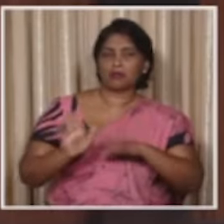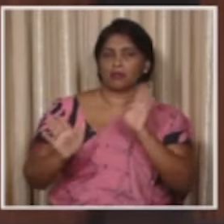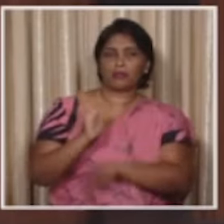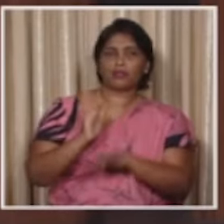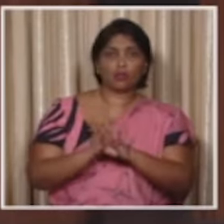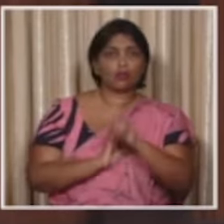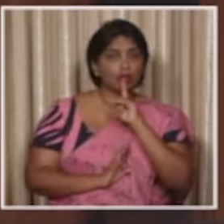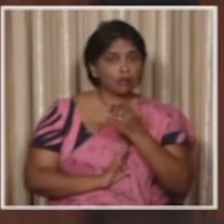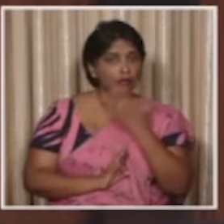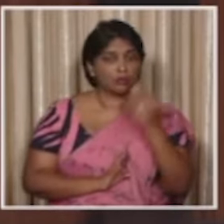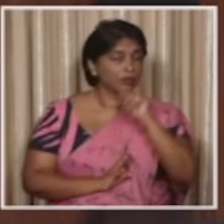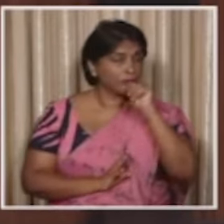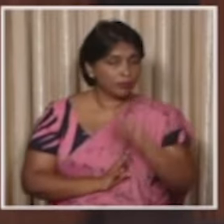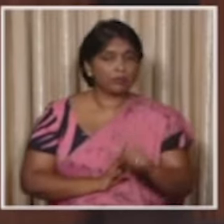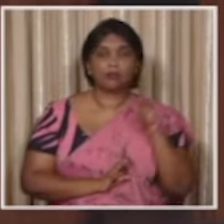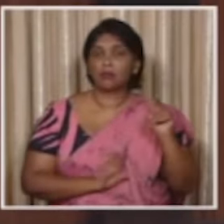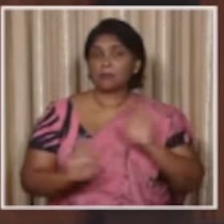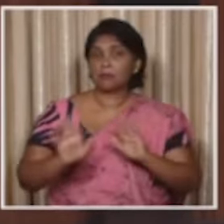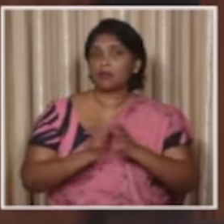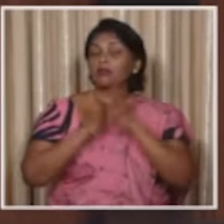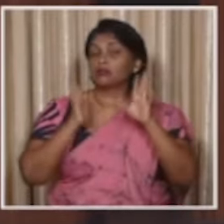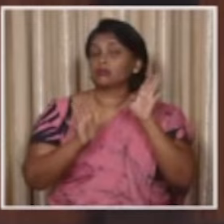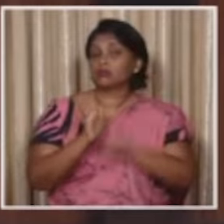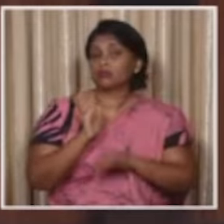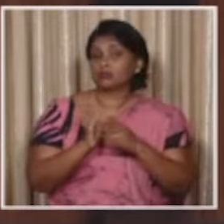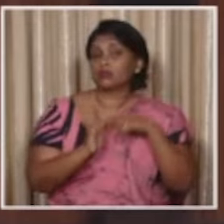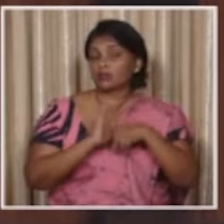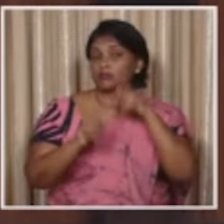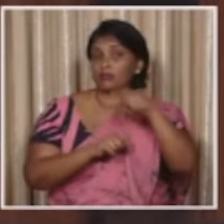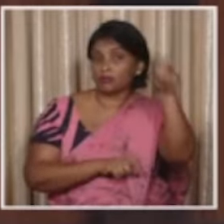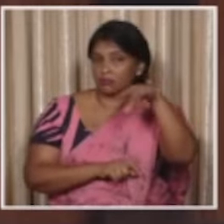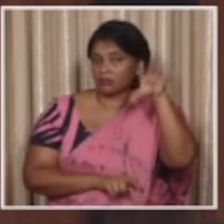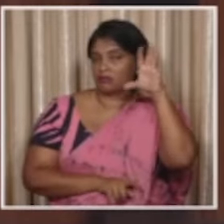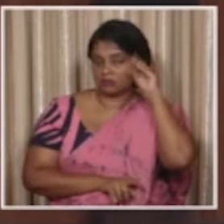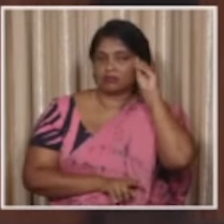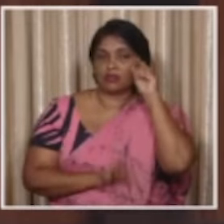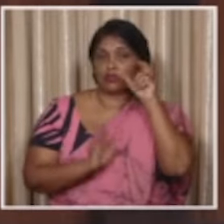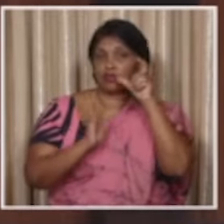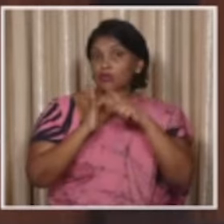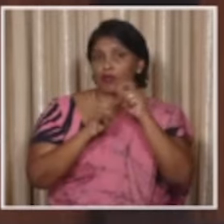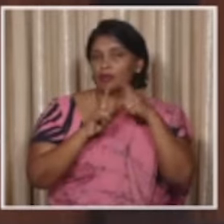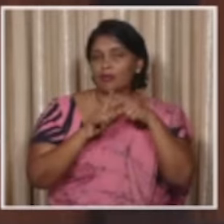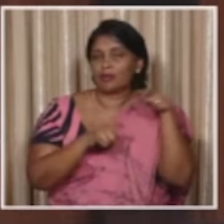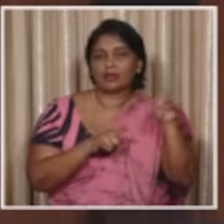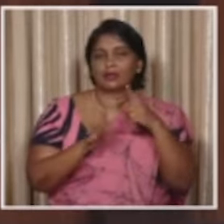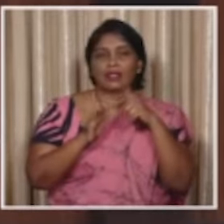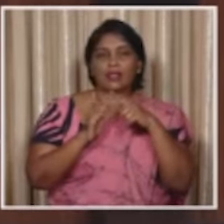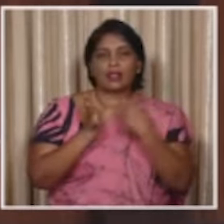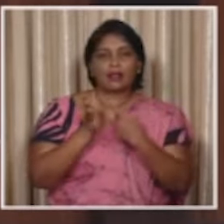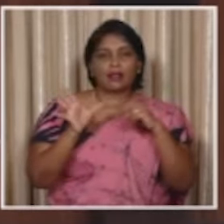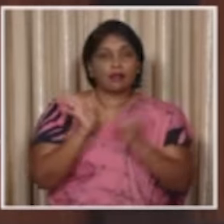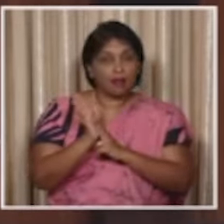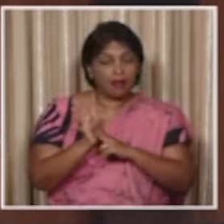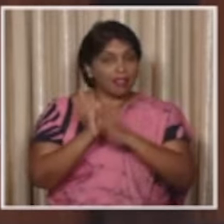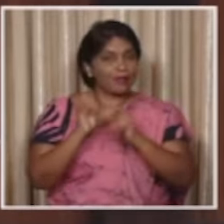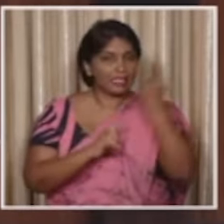ගන්න පුළුවන් නම් ඇත්තටම කොන්ට්‍රවර්ෂල් දේවල් කීයක් ඉල්ලාස් කරයිද? රටේ ජනතාව මේක ගැන අවදියෙන් ඉන්නෝනේ. මේ කෝප් කමිටුව නෙවෙයි ඉරාන් මන්ත්‍රීතුමා මම ඊයේ කීපෙක් කිව්වා